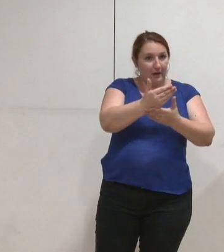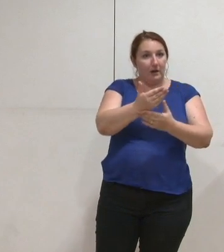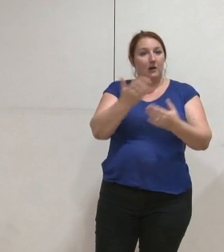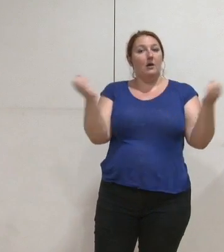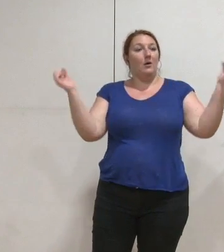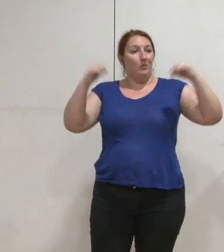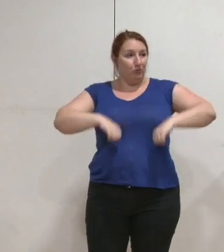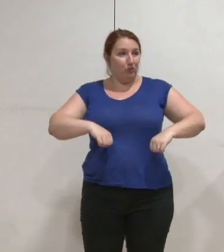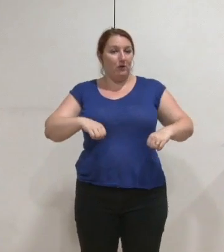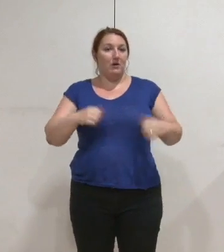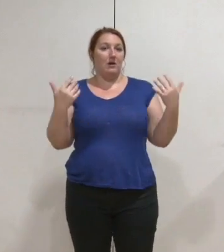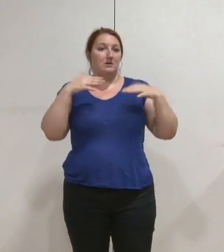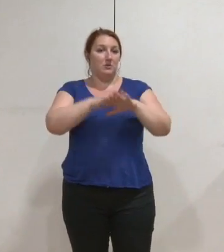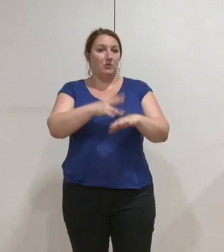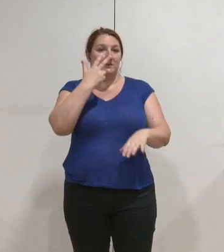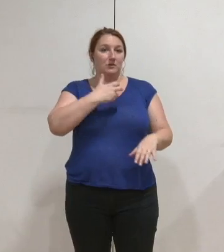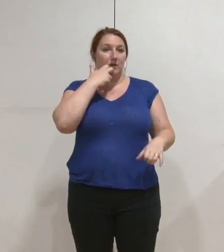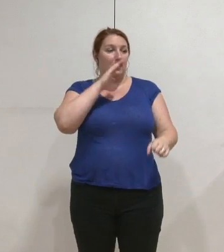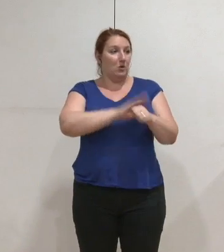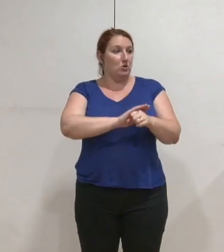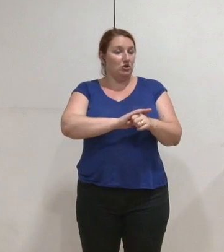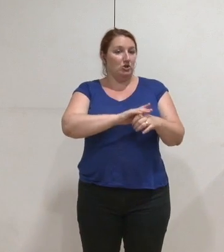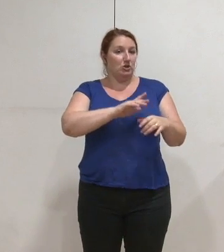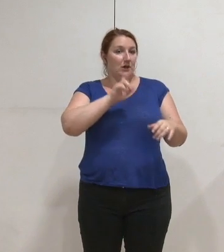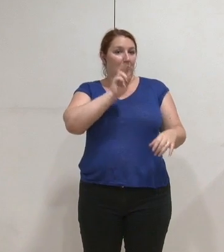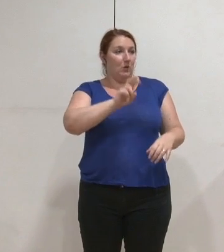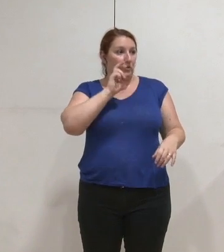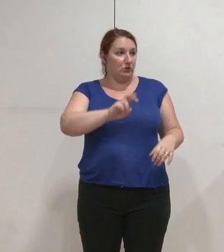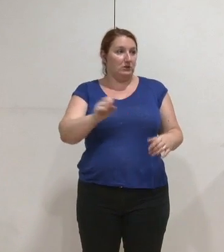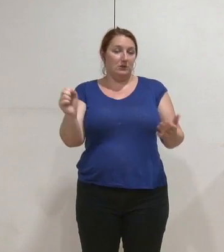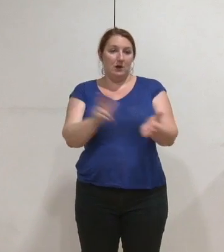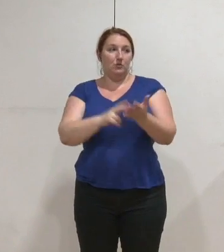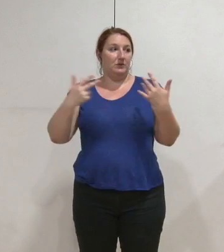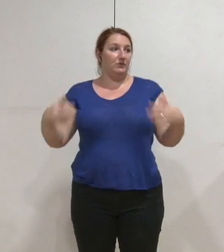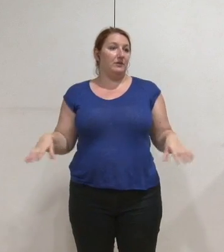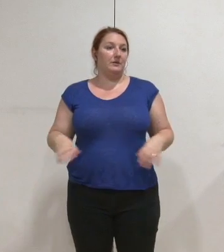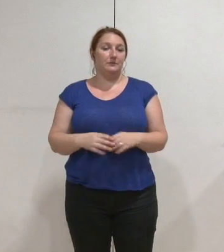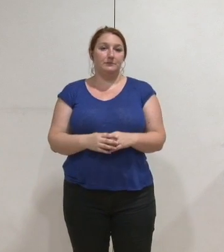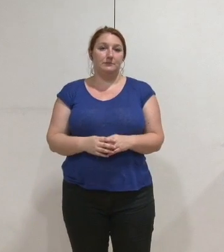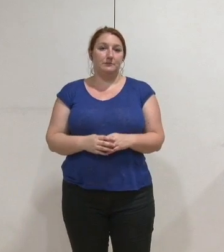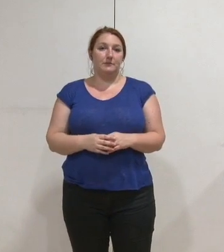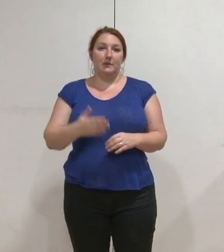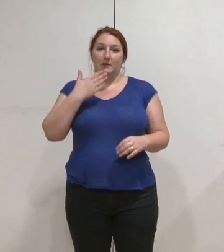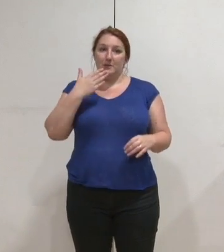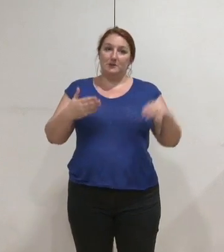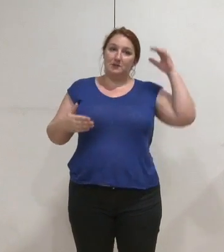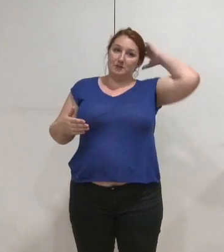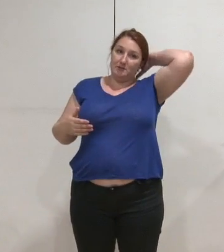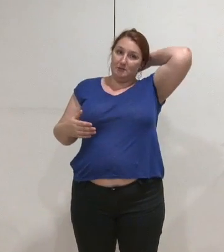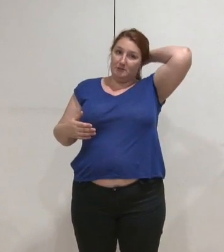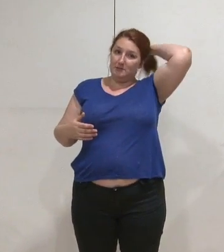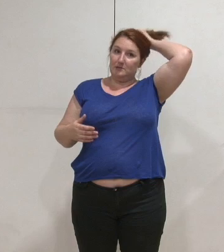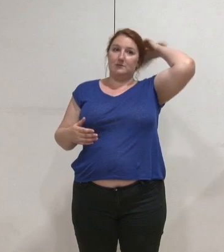vote pour rassemblement citoyen de la gauche et écologistes délibération adopté je vous remercie